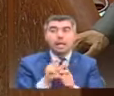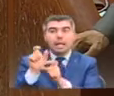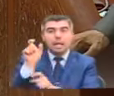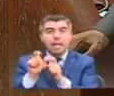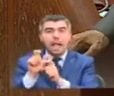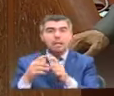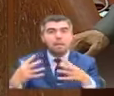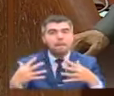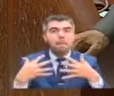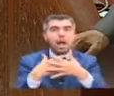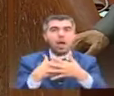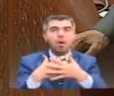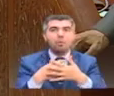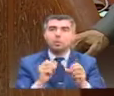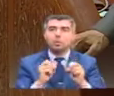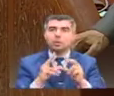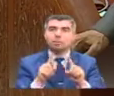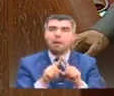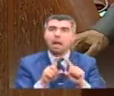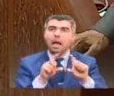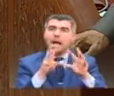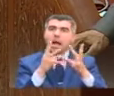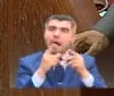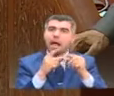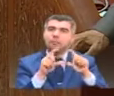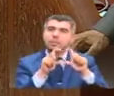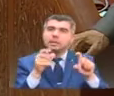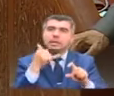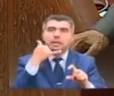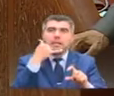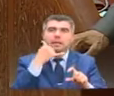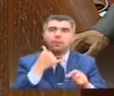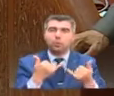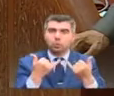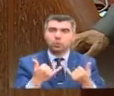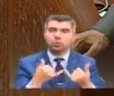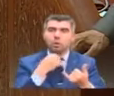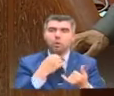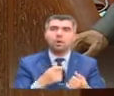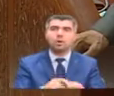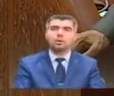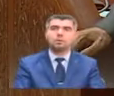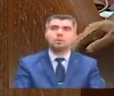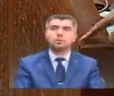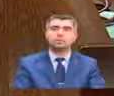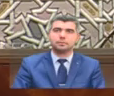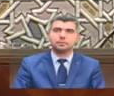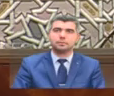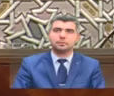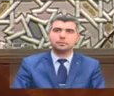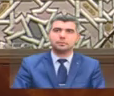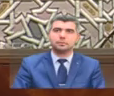ينخرط معنا، وأنا مستعد نعطيكم جوج الأرقام بالهواتف باش يكون الاتصال مع المواطنين. شكرا.